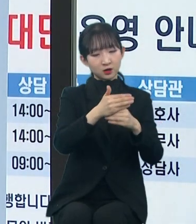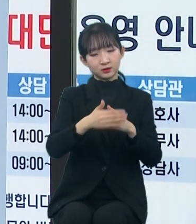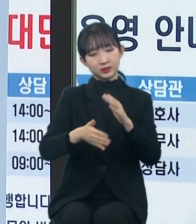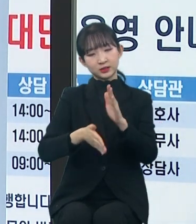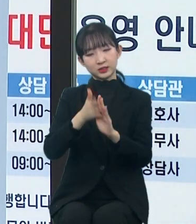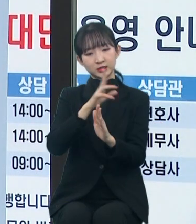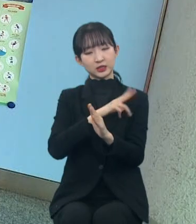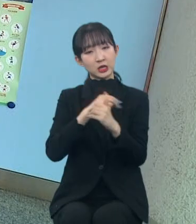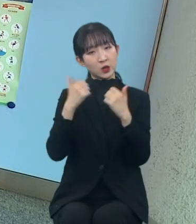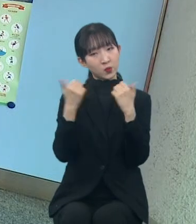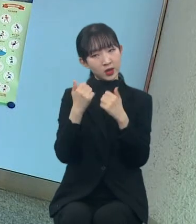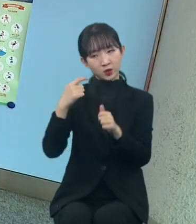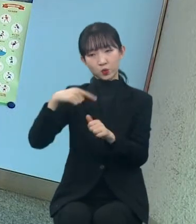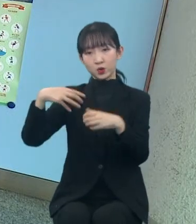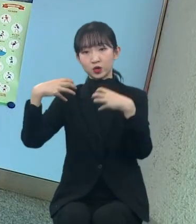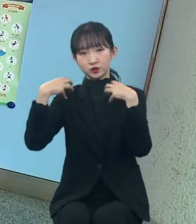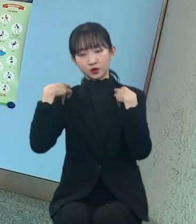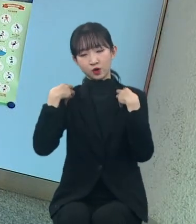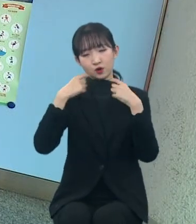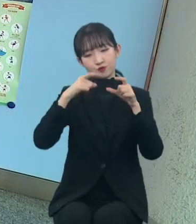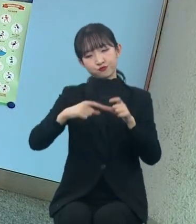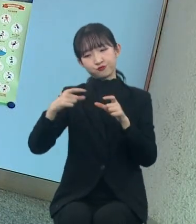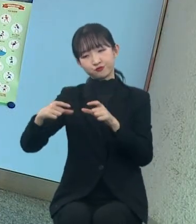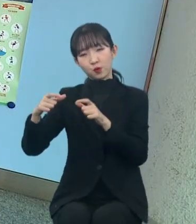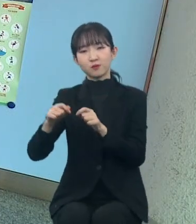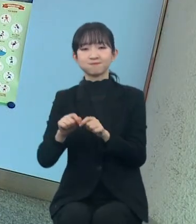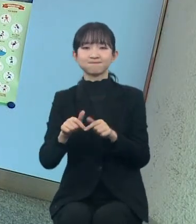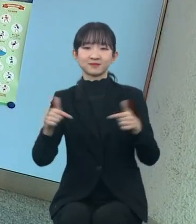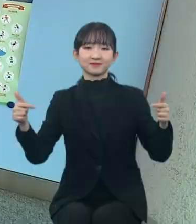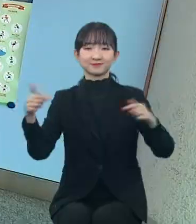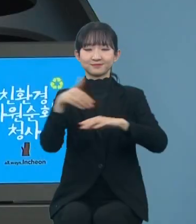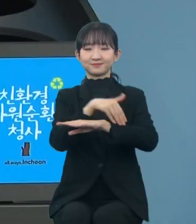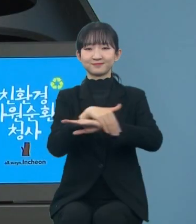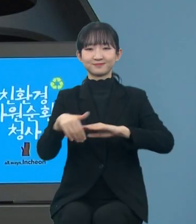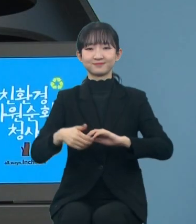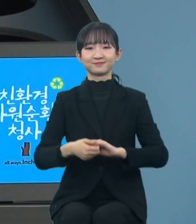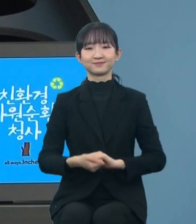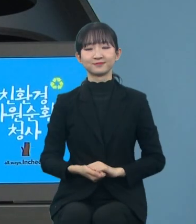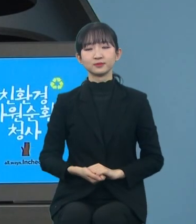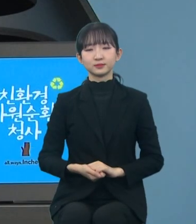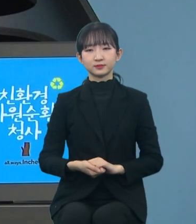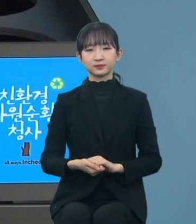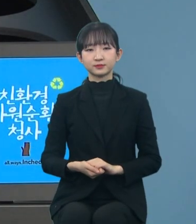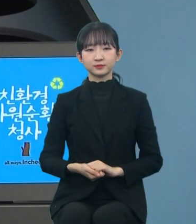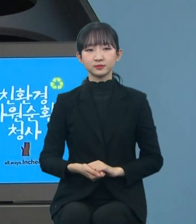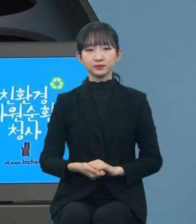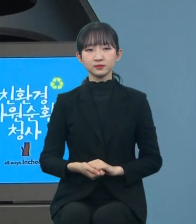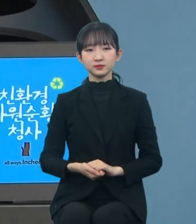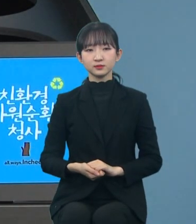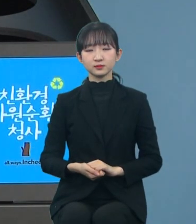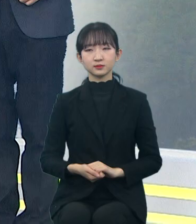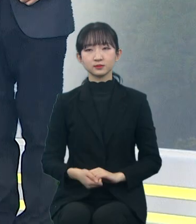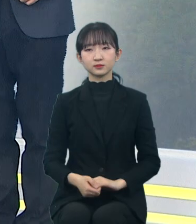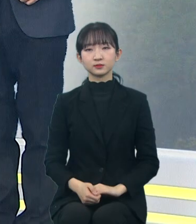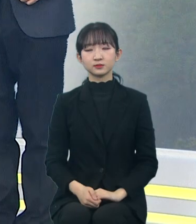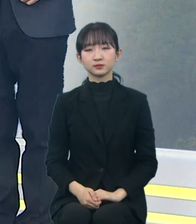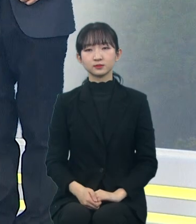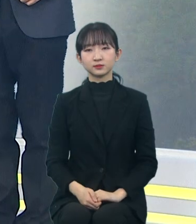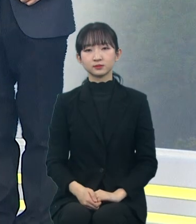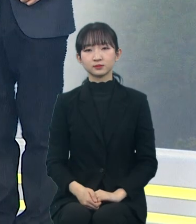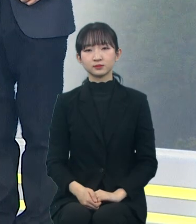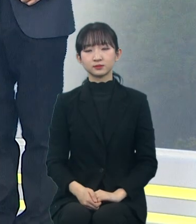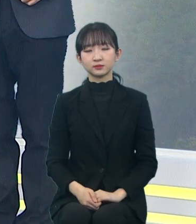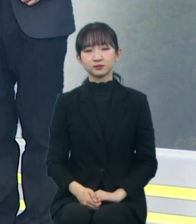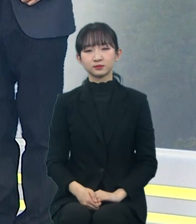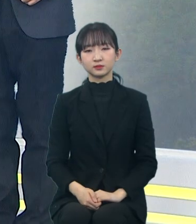교육청, 군구 등 모든 공공기관으로 확대될 예정입니다. BTV 뉴스 이정윤입니다.